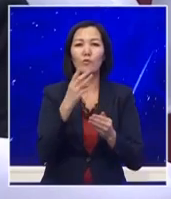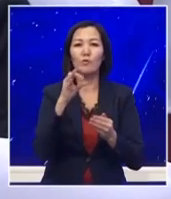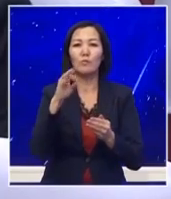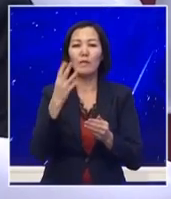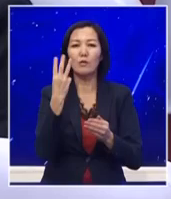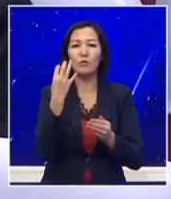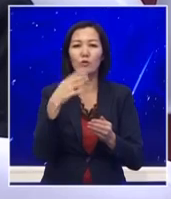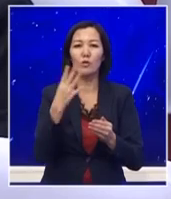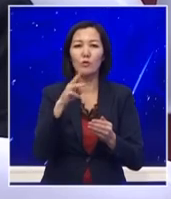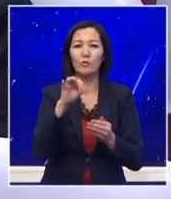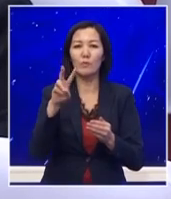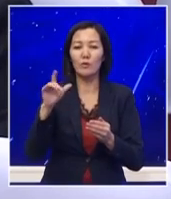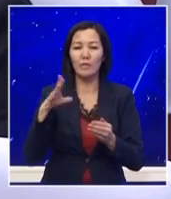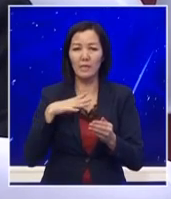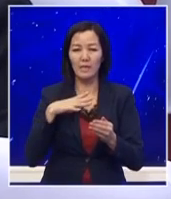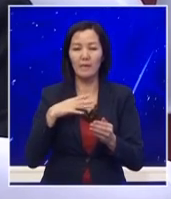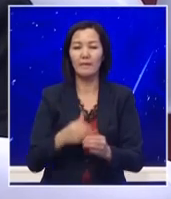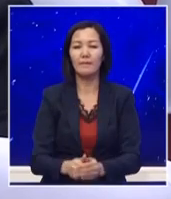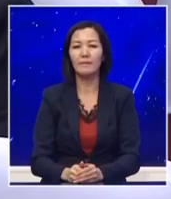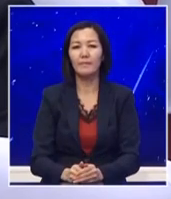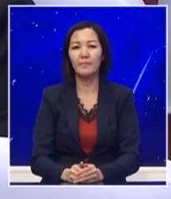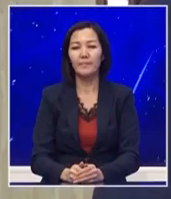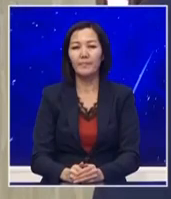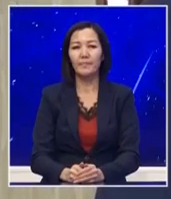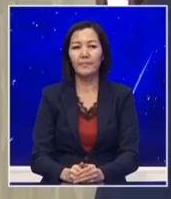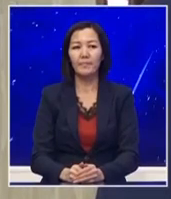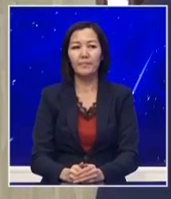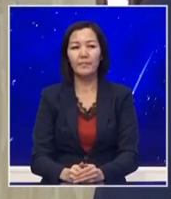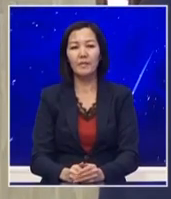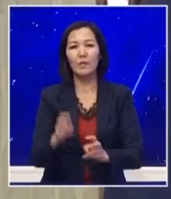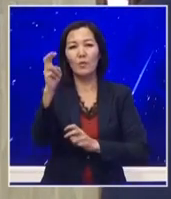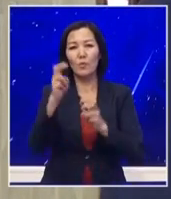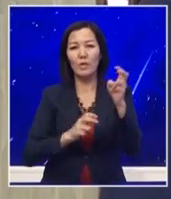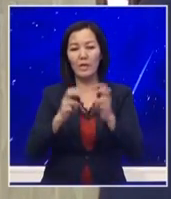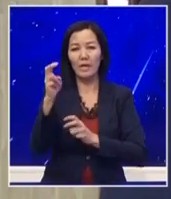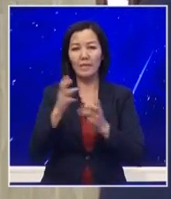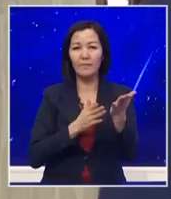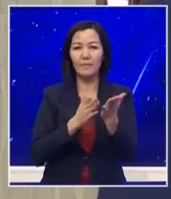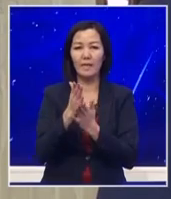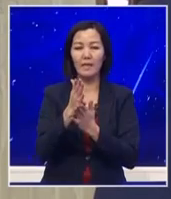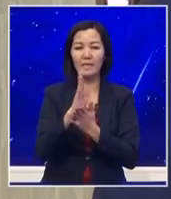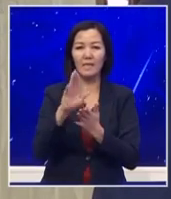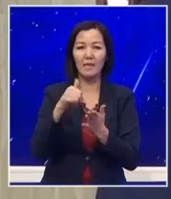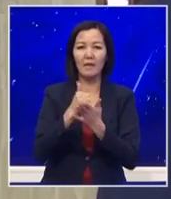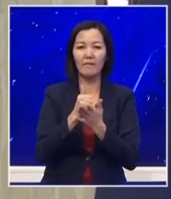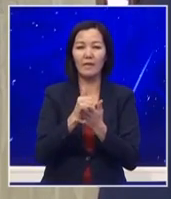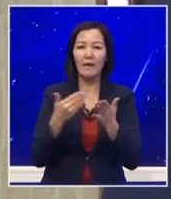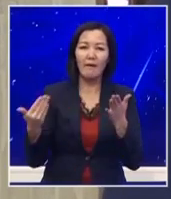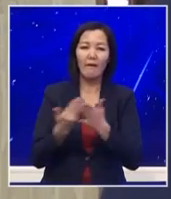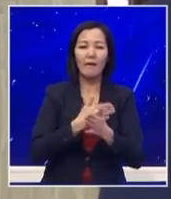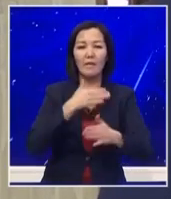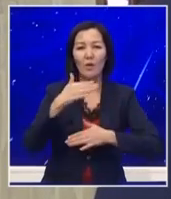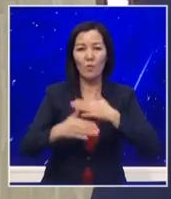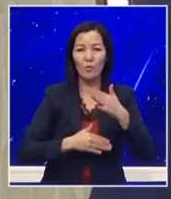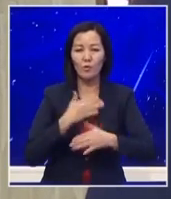Бүгінге ол 3 миллиард 343 миллион теңгеден асқан. Өнеркәсіп өндірісі негізгі саласы бұл қайта өңдеу. Қайта